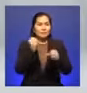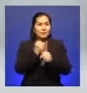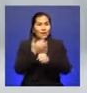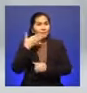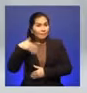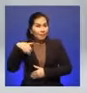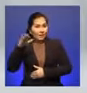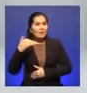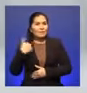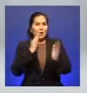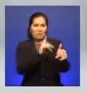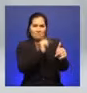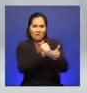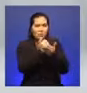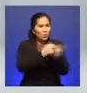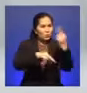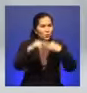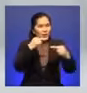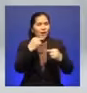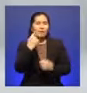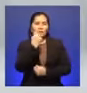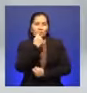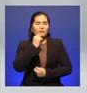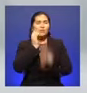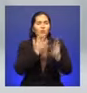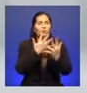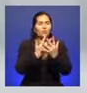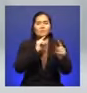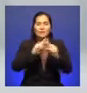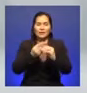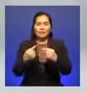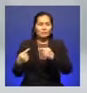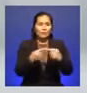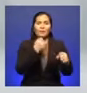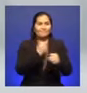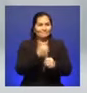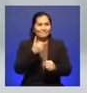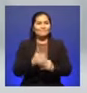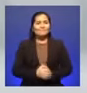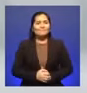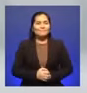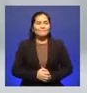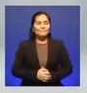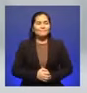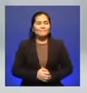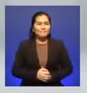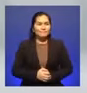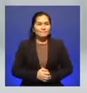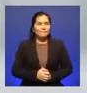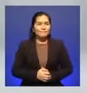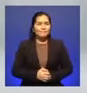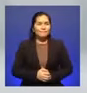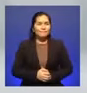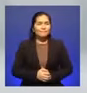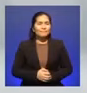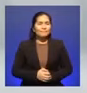ผู้ที่สามารถจะดูแลสุขภาพฟันเบื้องต้นให้กับผู้ต้องขังได้นะคะรวมถึงคุณศิริรัตน์รักษาเนี่ย